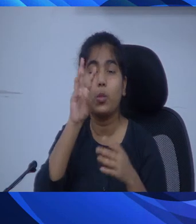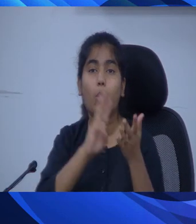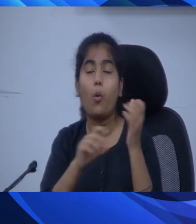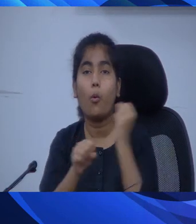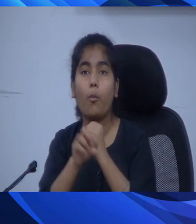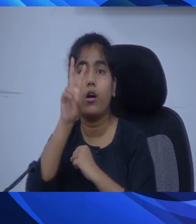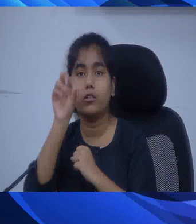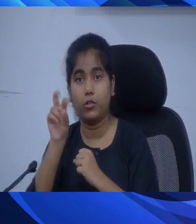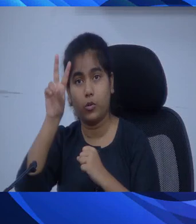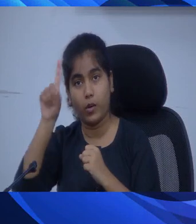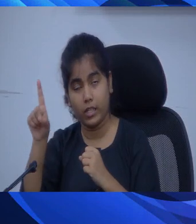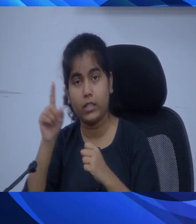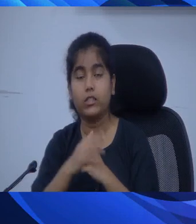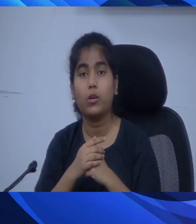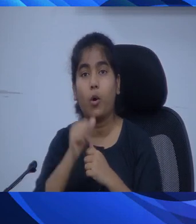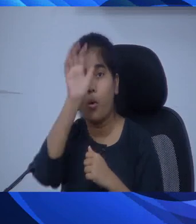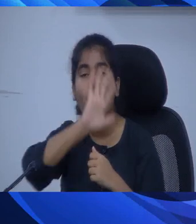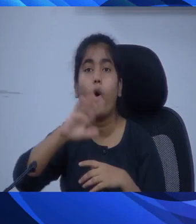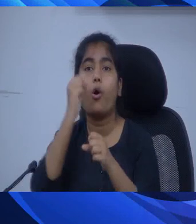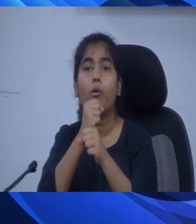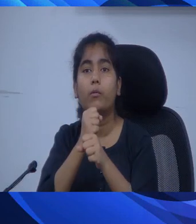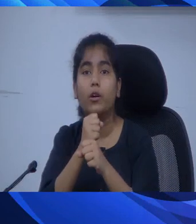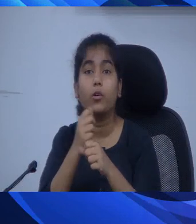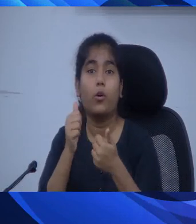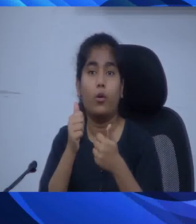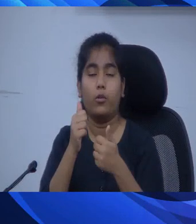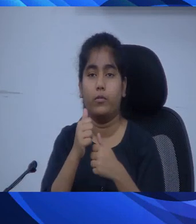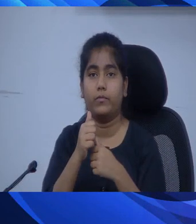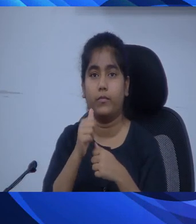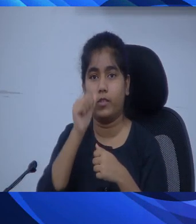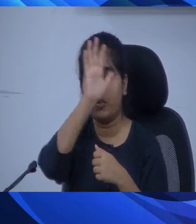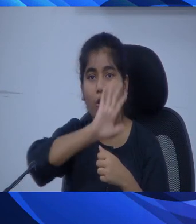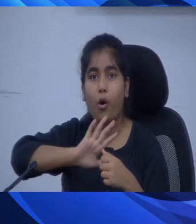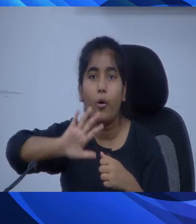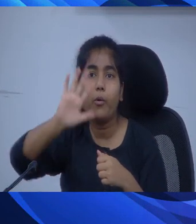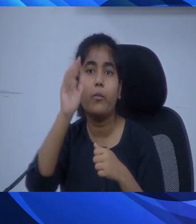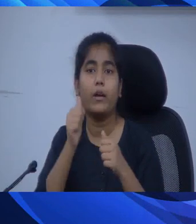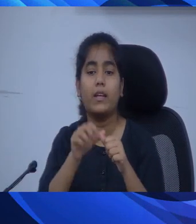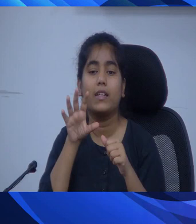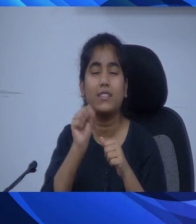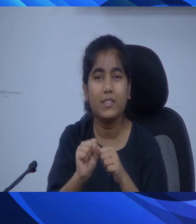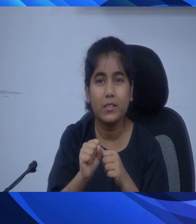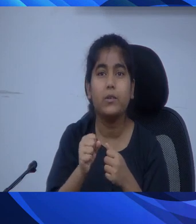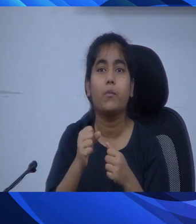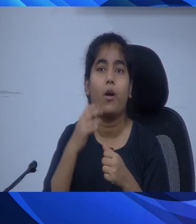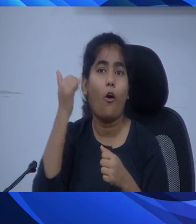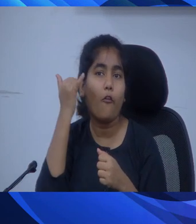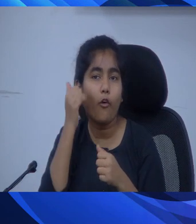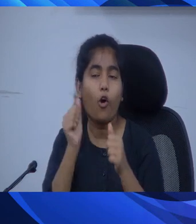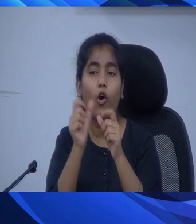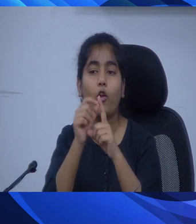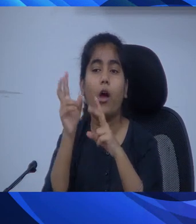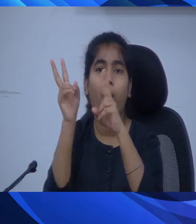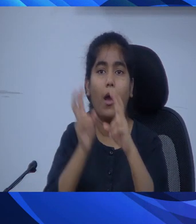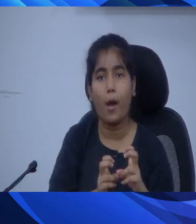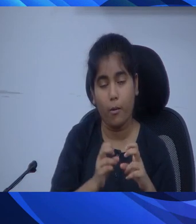2 मार्च 2021 को हम भारत सरकार ने एक सुगम्य भारत ऐप, एक मोबाइल ऐप को लॉन्च किया जो स्लाइड 9